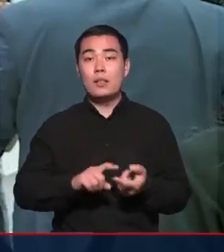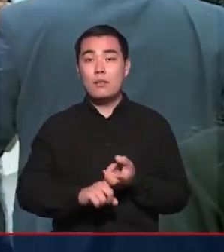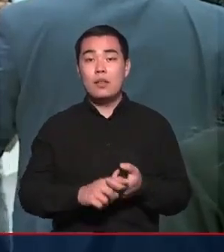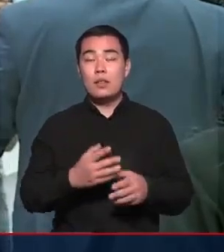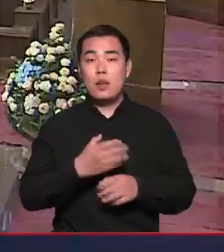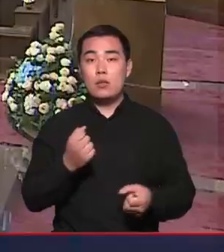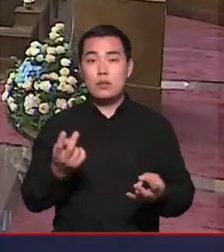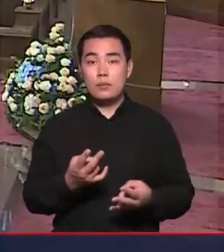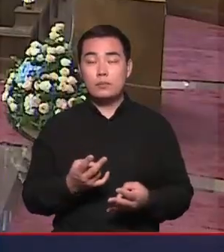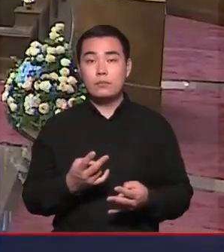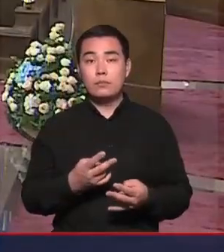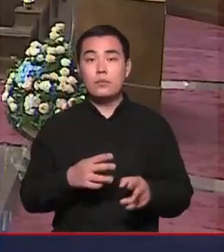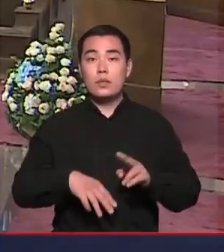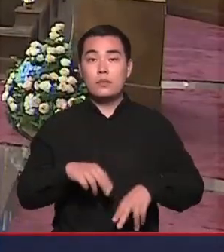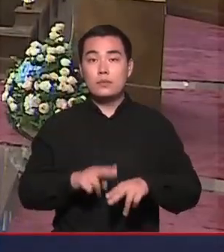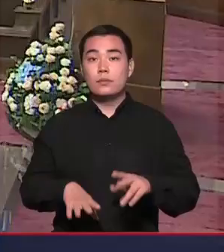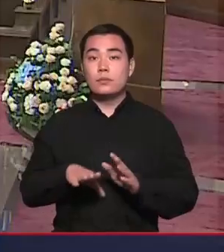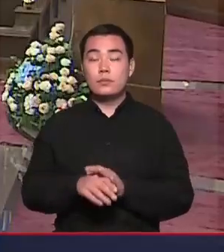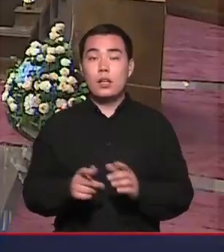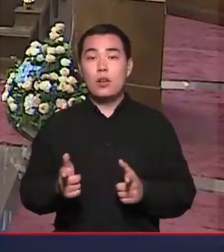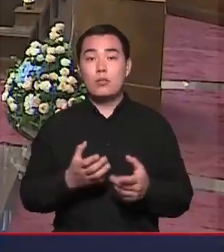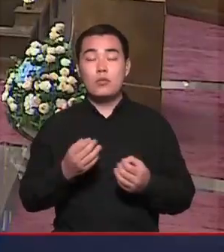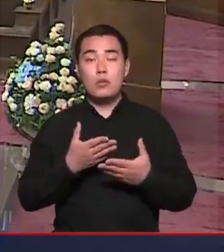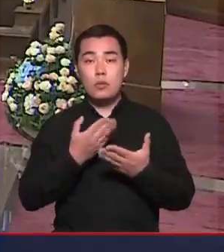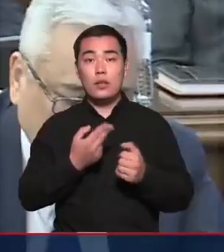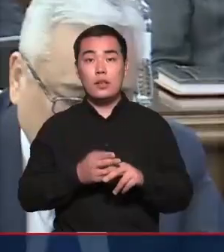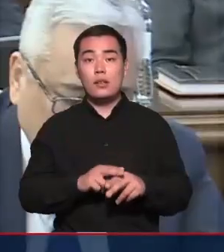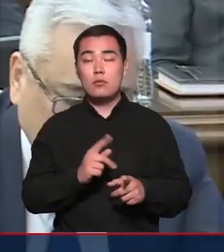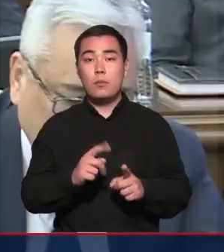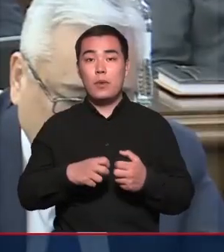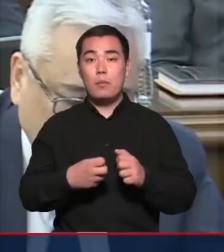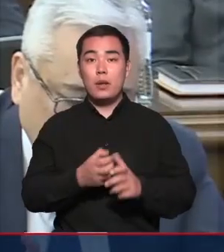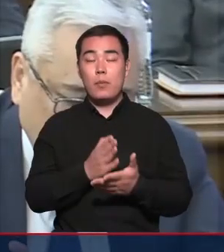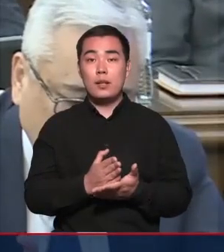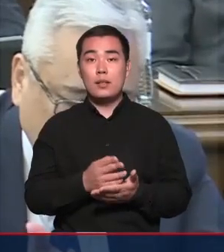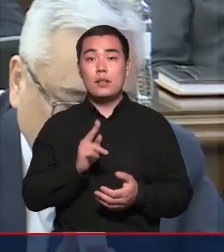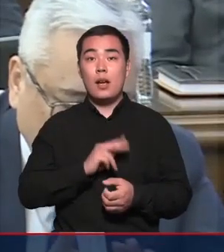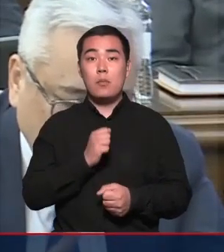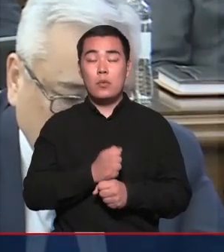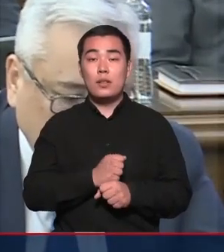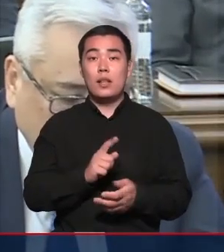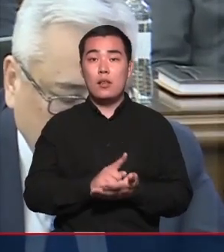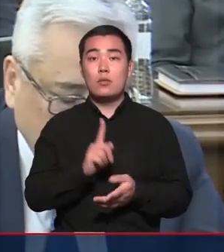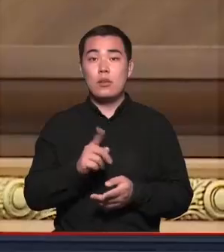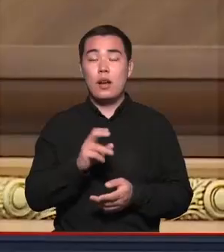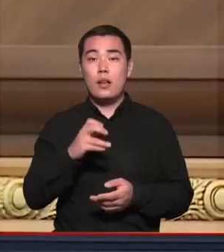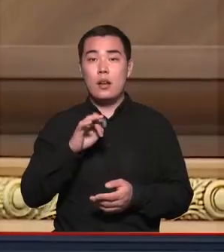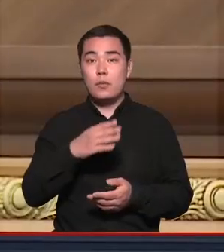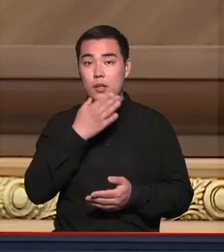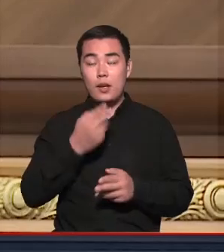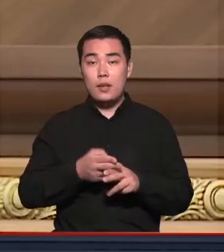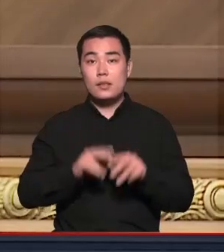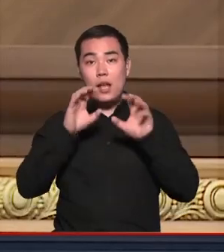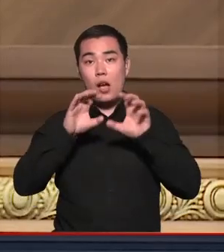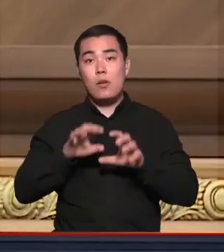қатаң болуы тиіс. Су мен құрылыс кодекстері де әзір емес. Бір қайнауы кем. Сала министрлерін қанша қайрағанмен қайран болмай тұр. Заң